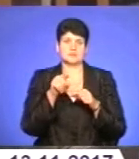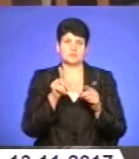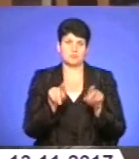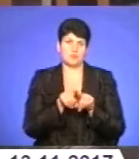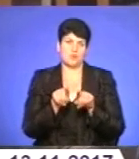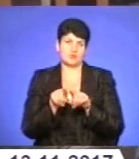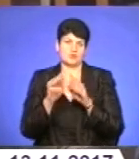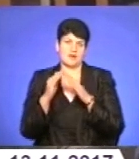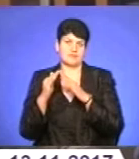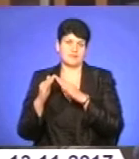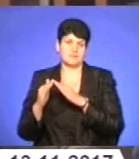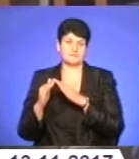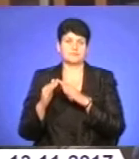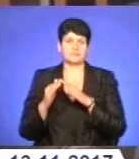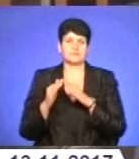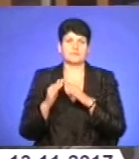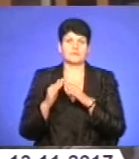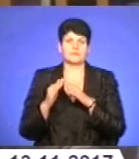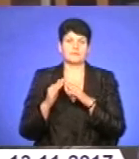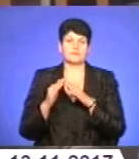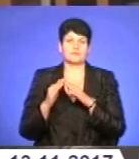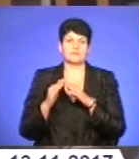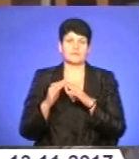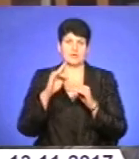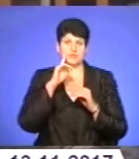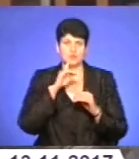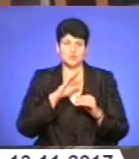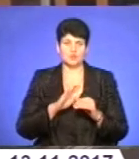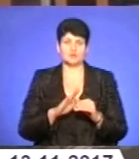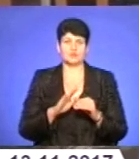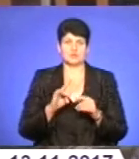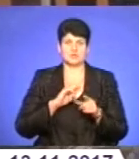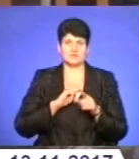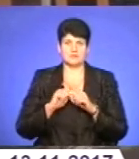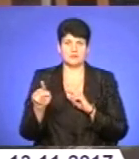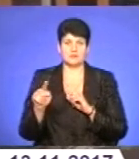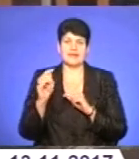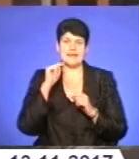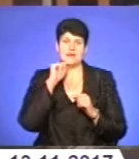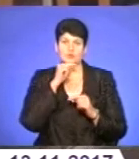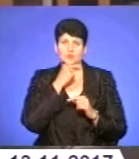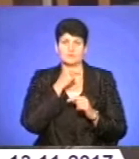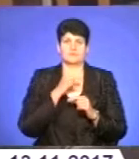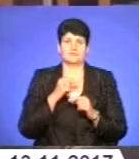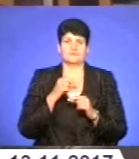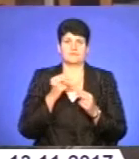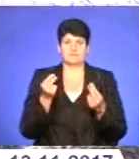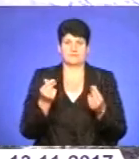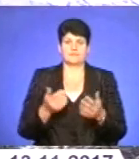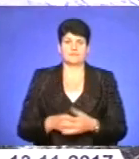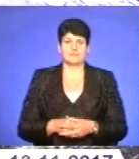похожі хати, тому що і зручно, і скоро, і економніше